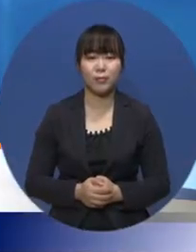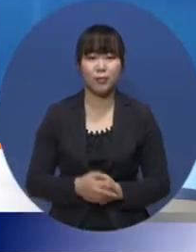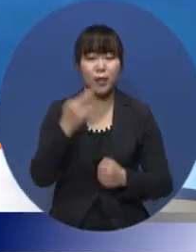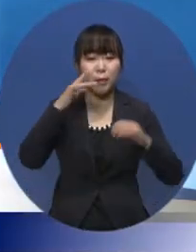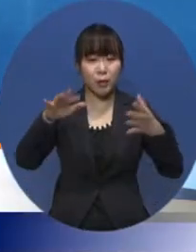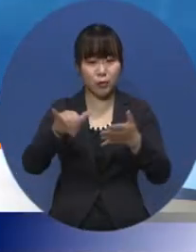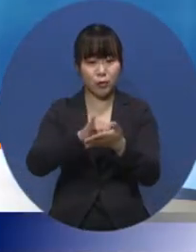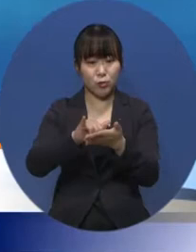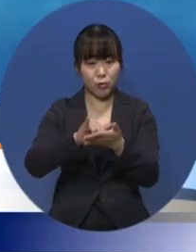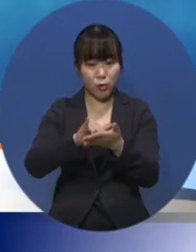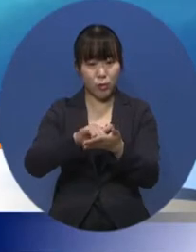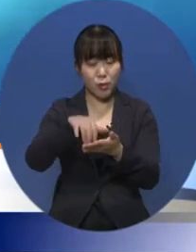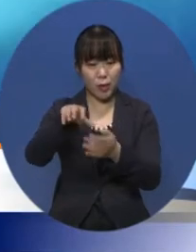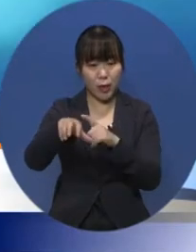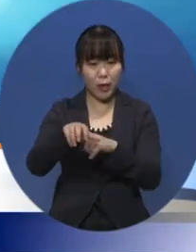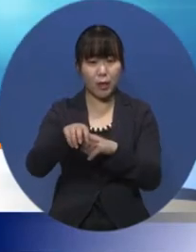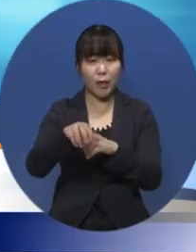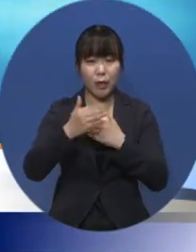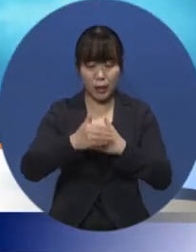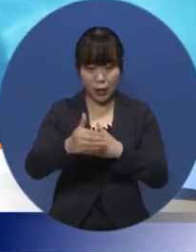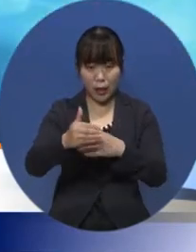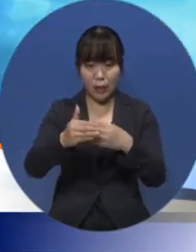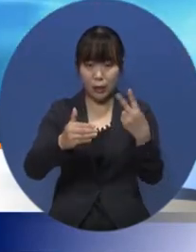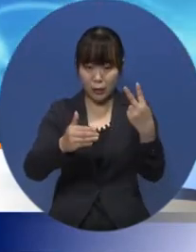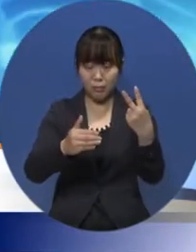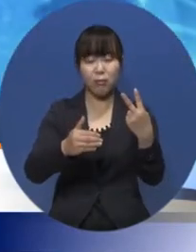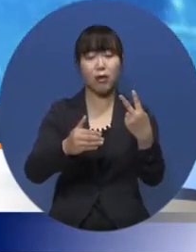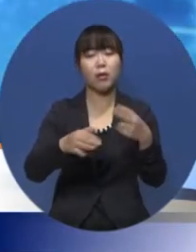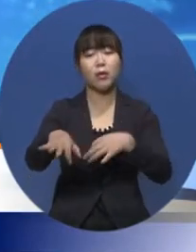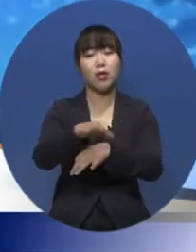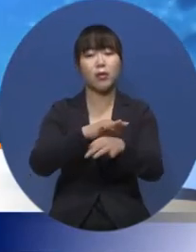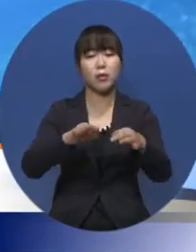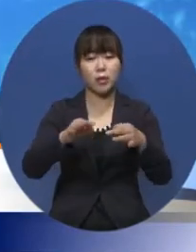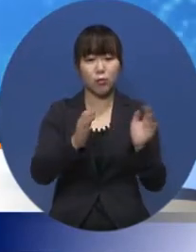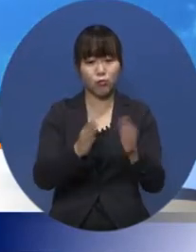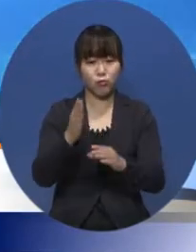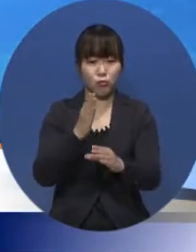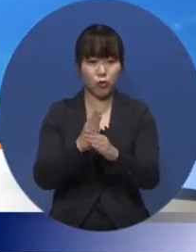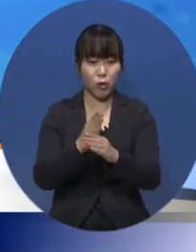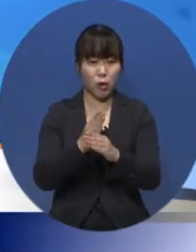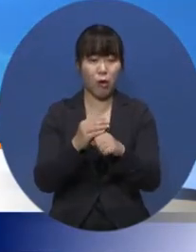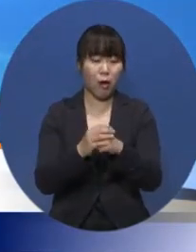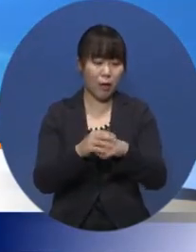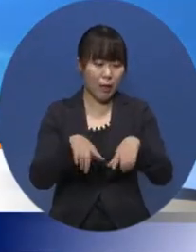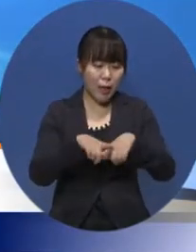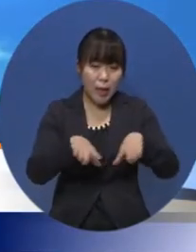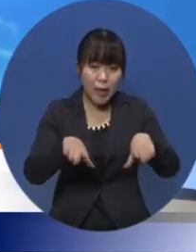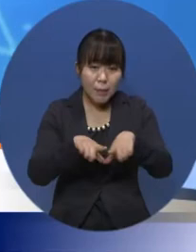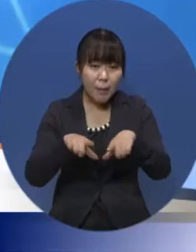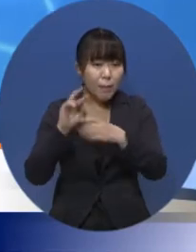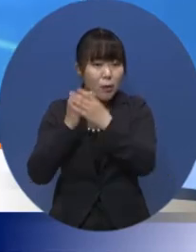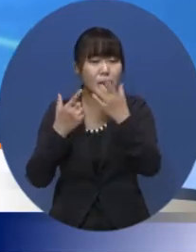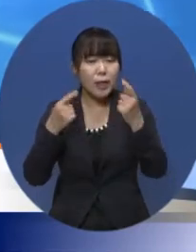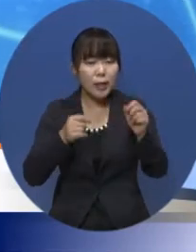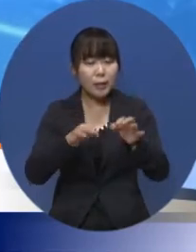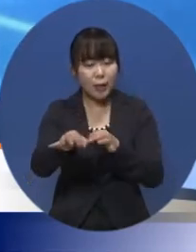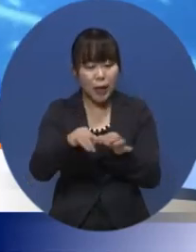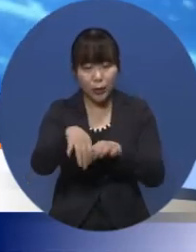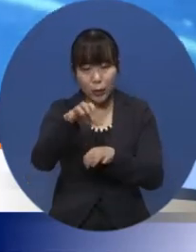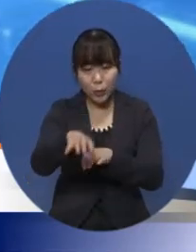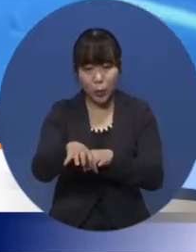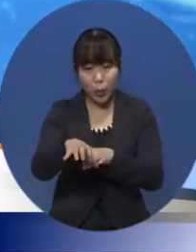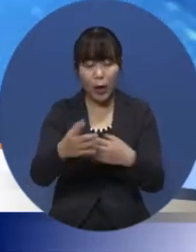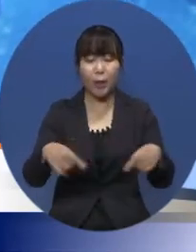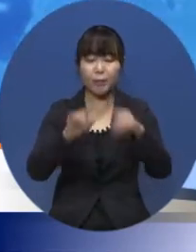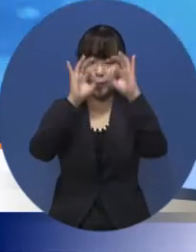미국 뉴욕시가 2단계 경제재개에 들어갔습니다. 미용실 등의 일반 소매업이 포함됐는데요. 자세한 소식